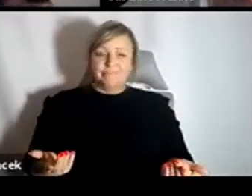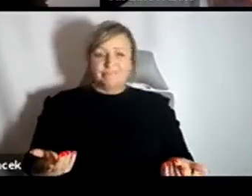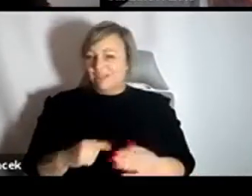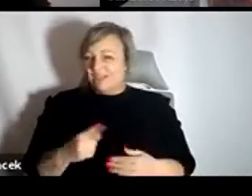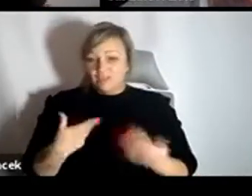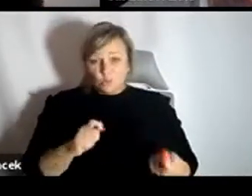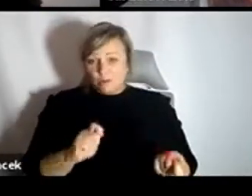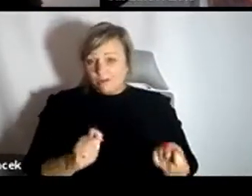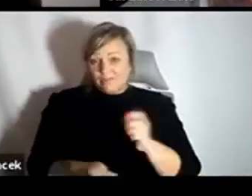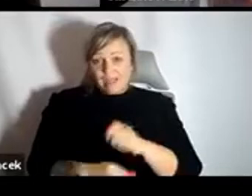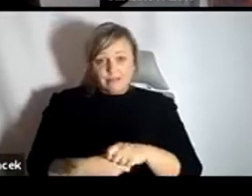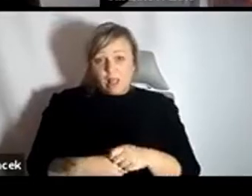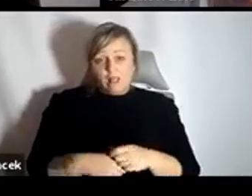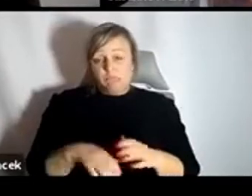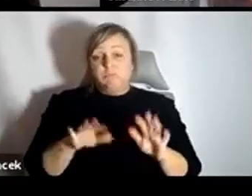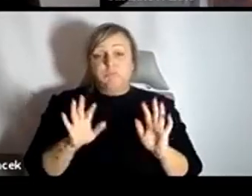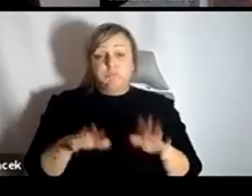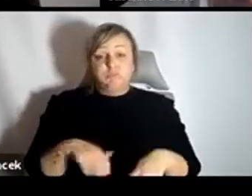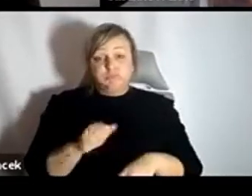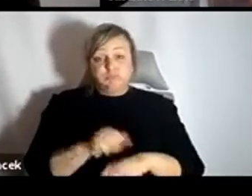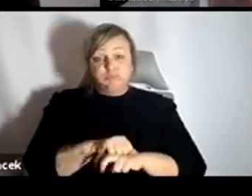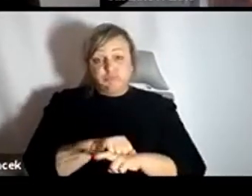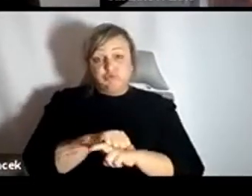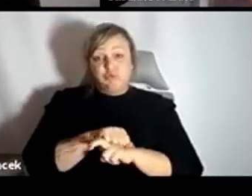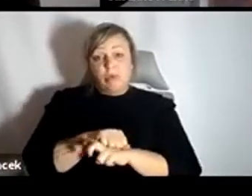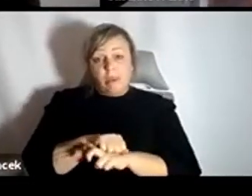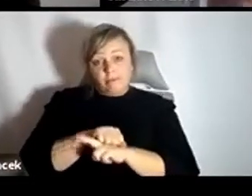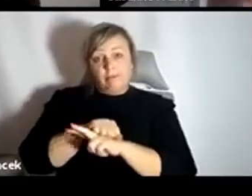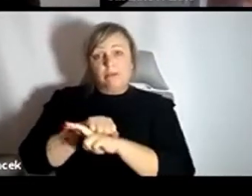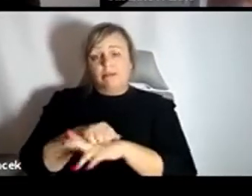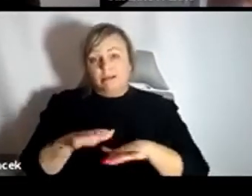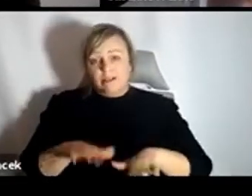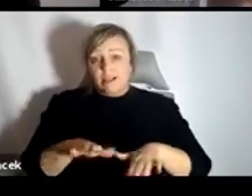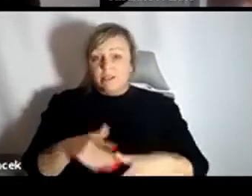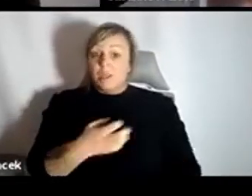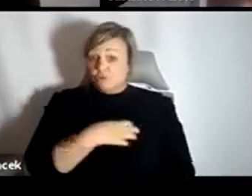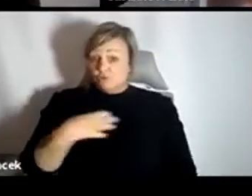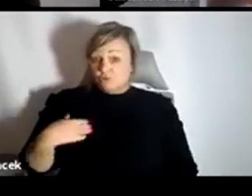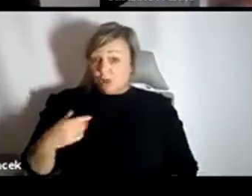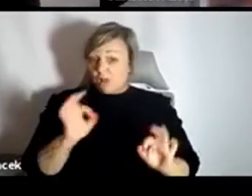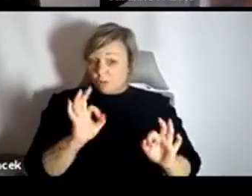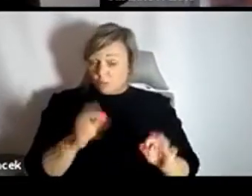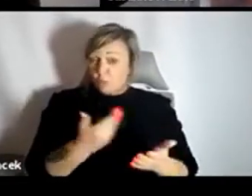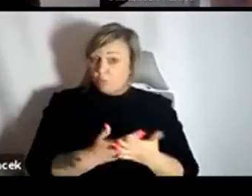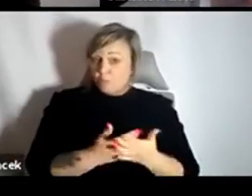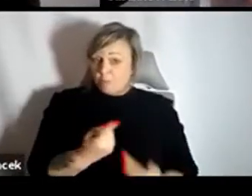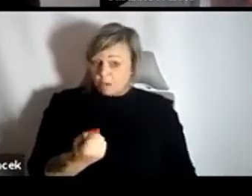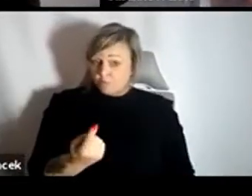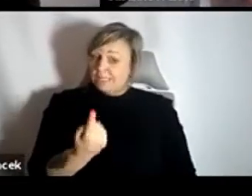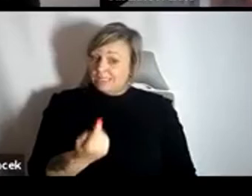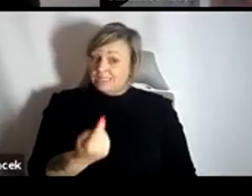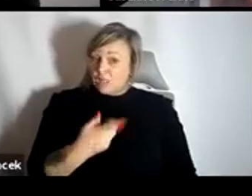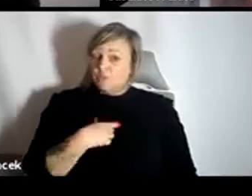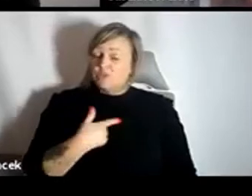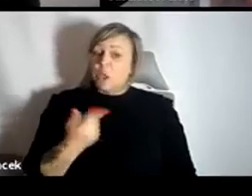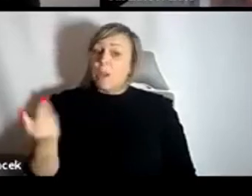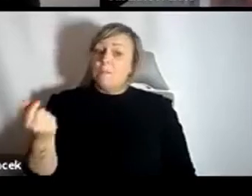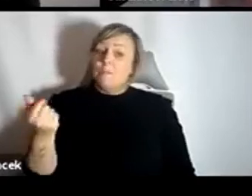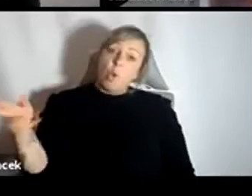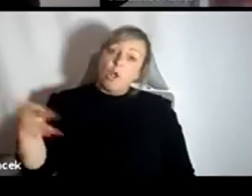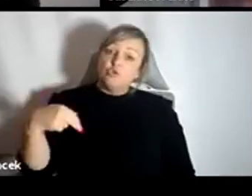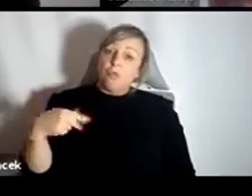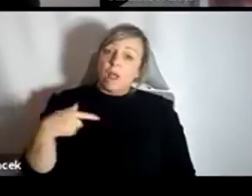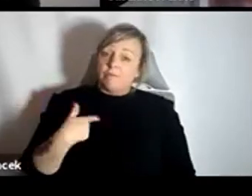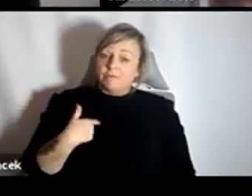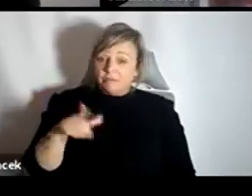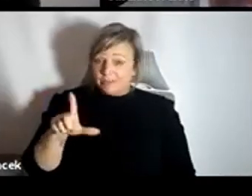Wandel eine Schnecke leider. Schalke ist ein gutes Beispiel, die hoffen ja jetzt anscheinend auf eine Bürgschaft. Kann Armin Laschet da sagen, hier, mach das und das, ansonsten